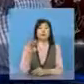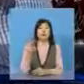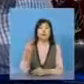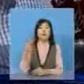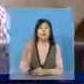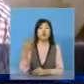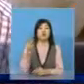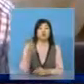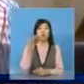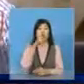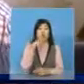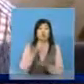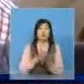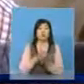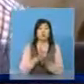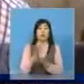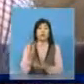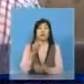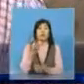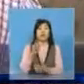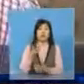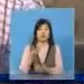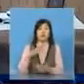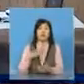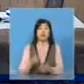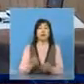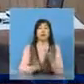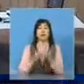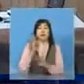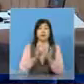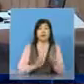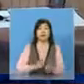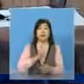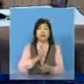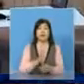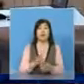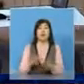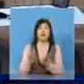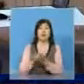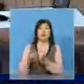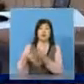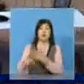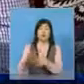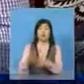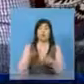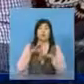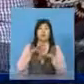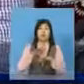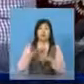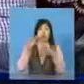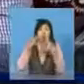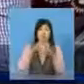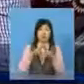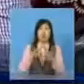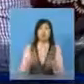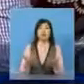трудился на азеф начиналось простого производственного мастера а вышел на пенсию в качестве ведущего инженера сейчас у него